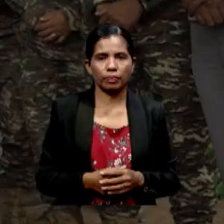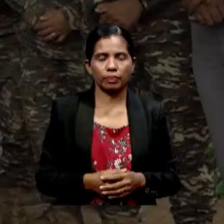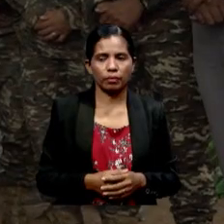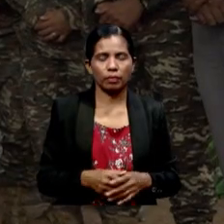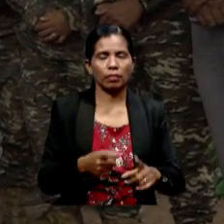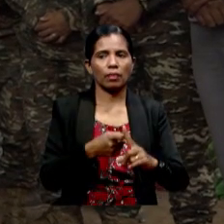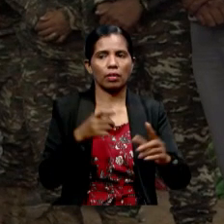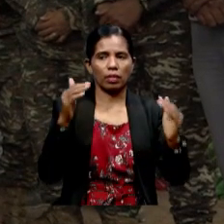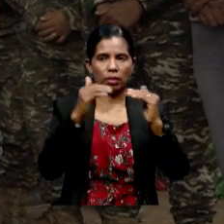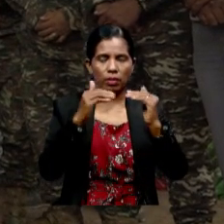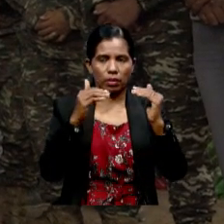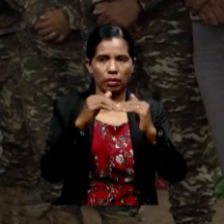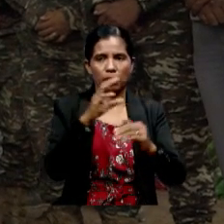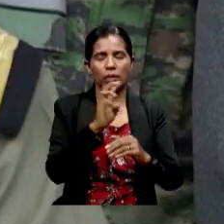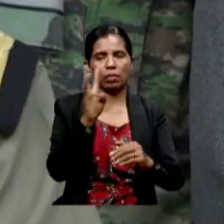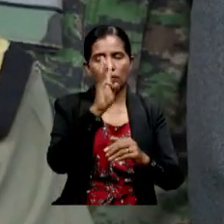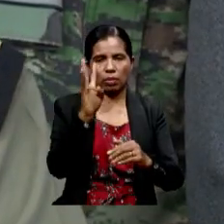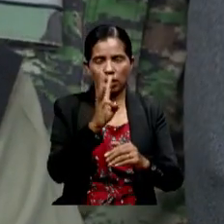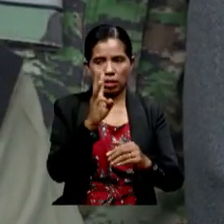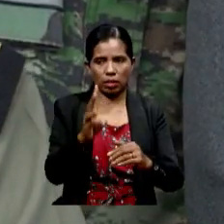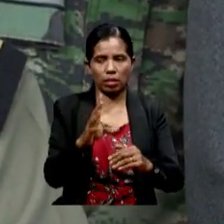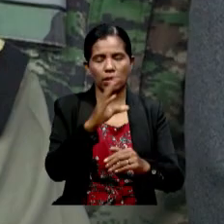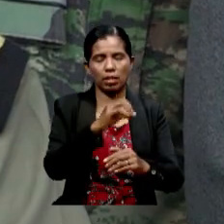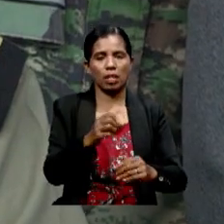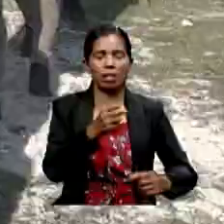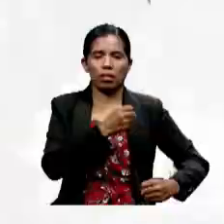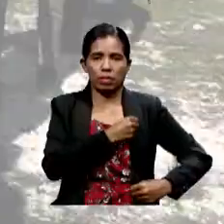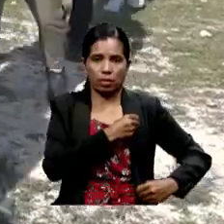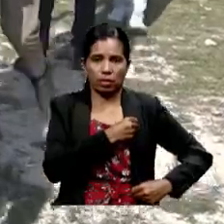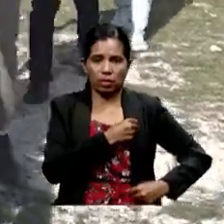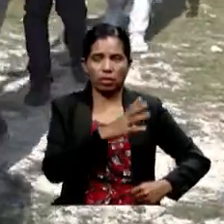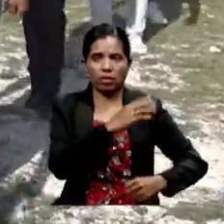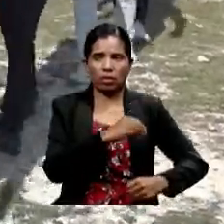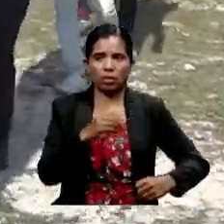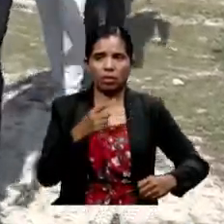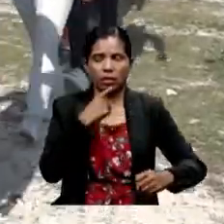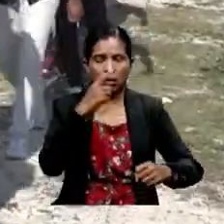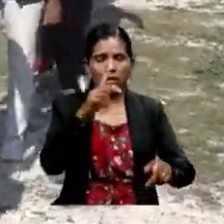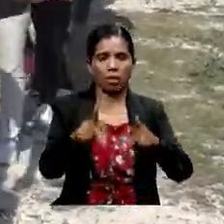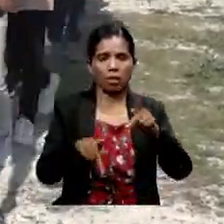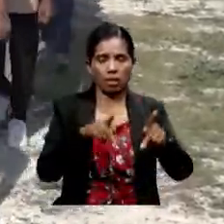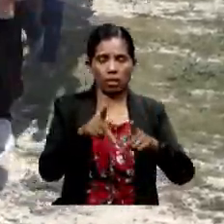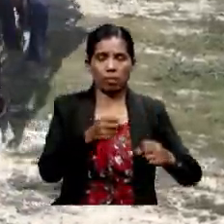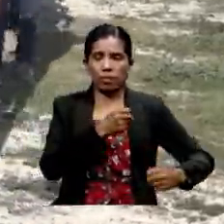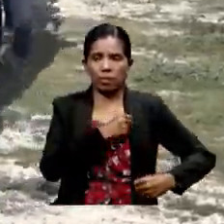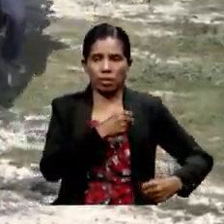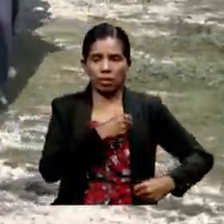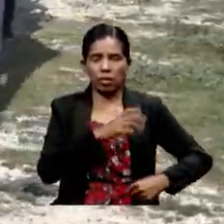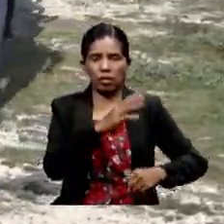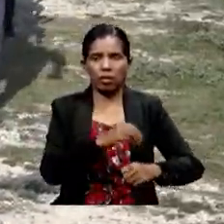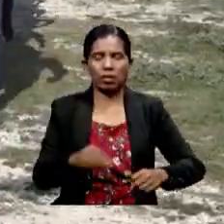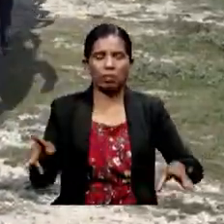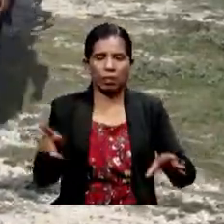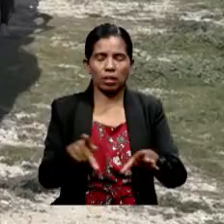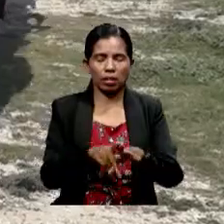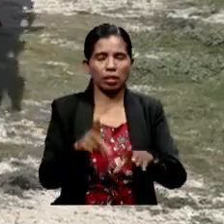Lihusi konferensia ba imprensa kuartane ia kuartel jeral FFV Deteli, komisaun rekrutamentu apela ba kadetis FFV Deteli, atu pontualidade marka presensa